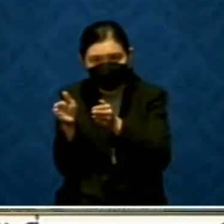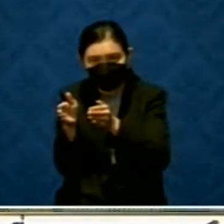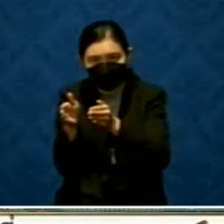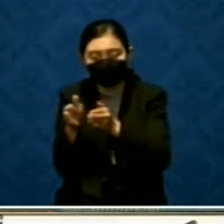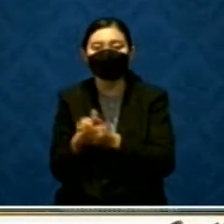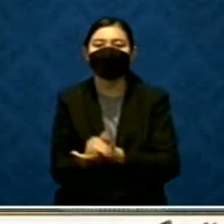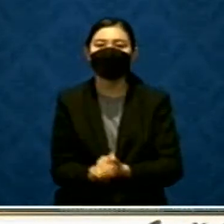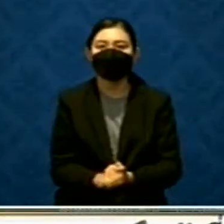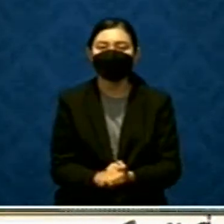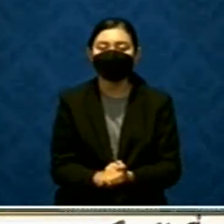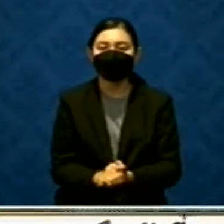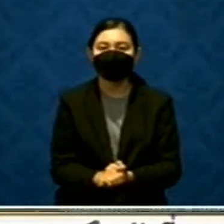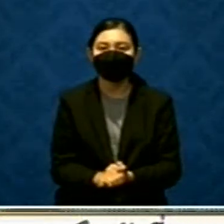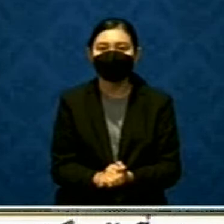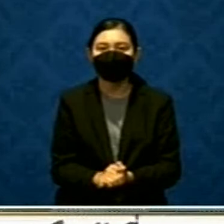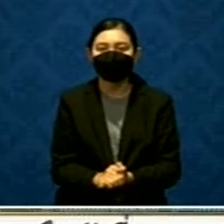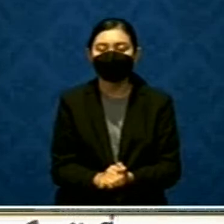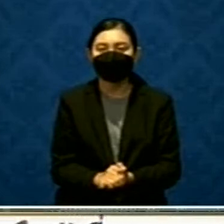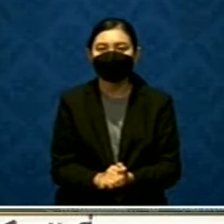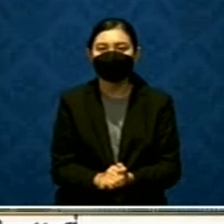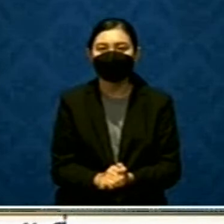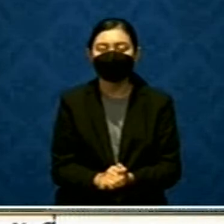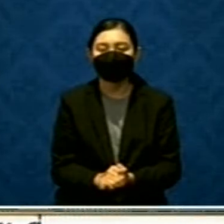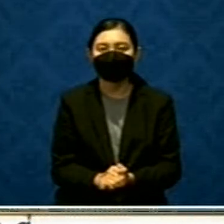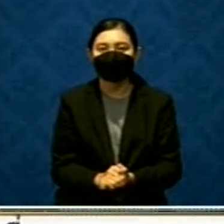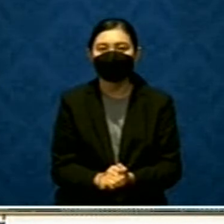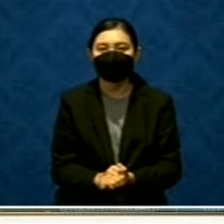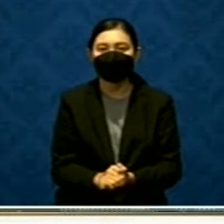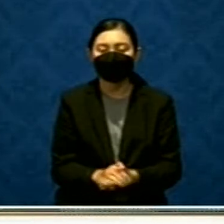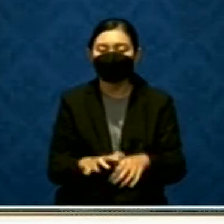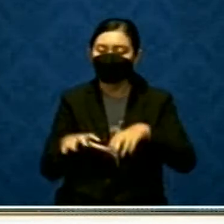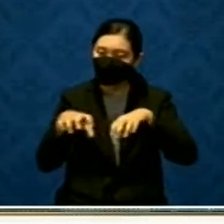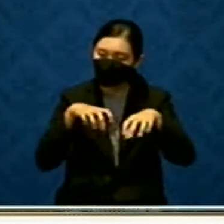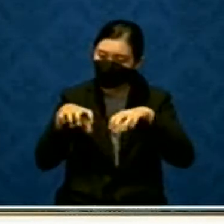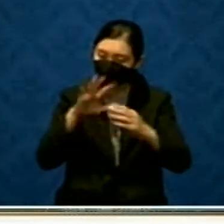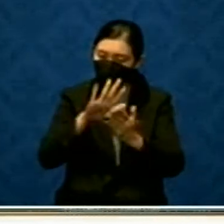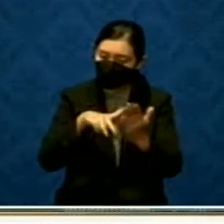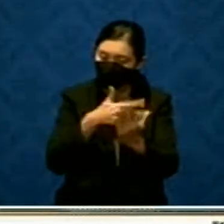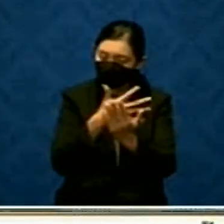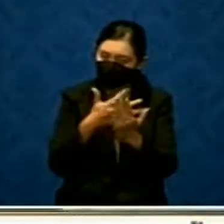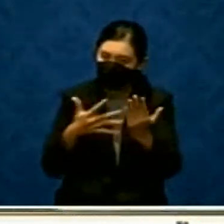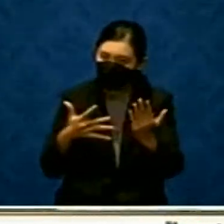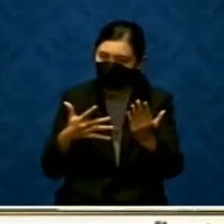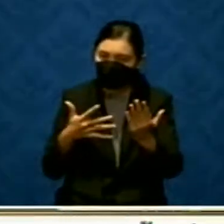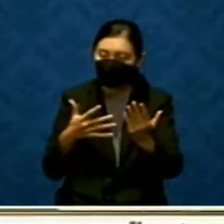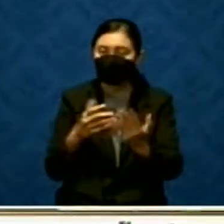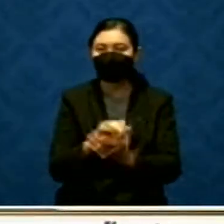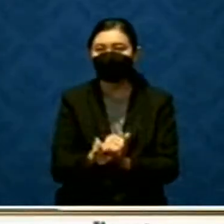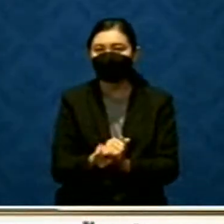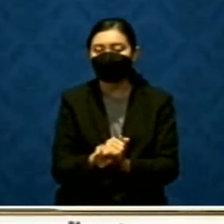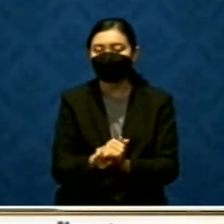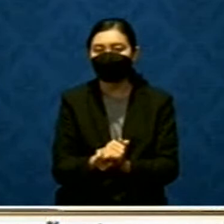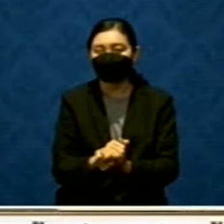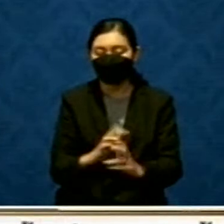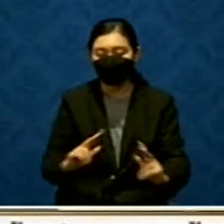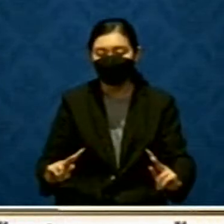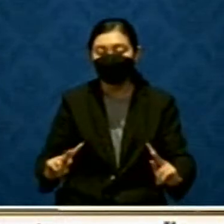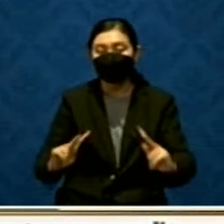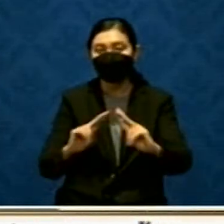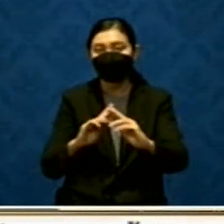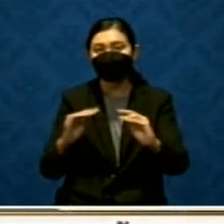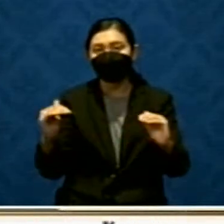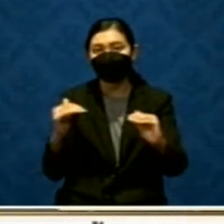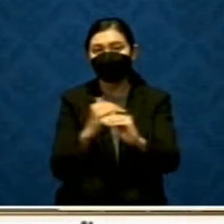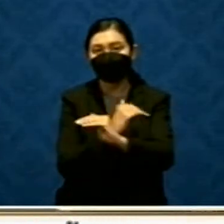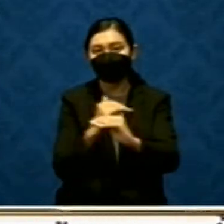ดียวการพิจารณาเนี่ยนะครับจัดสรรงบประมาณเนี่ยก็กรมทางหลวงเนี่ยกรมทางหลวงชนบทเนี่ยจะเสนอโ